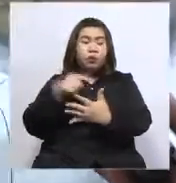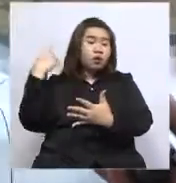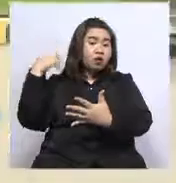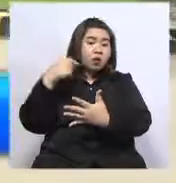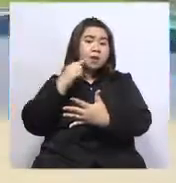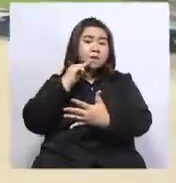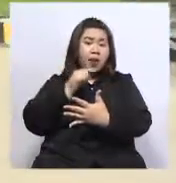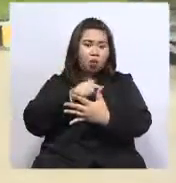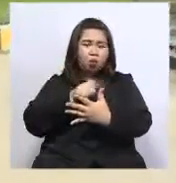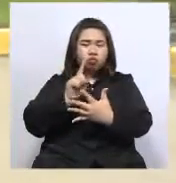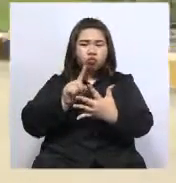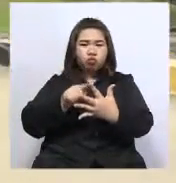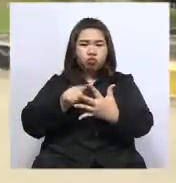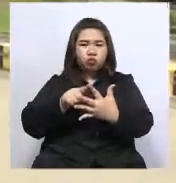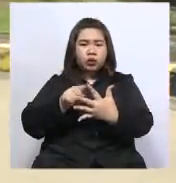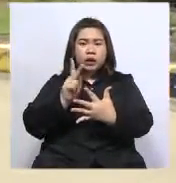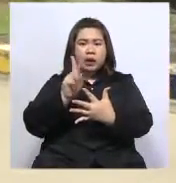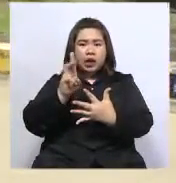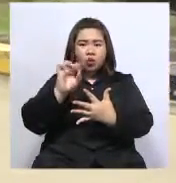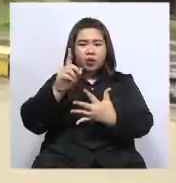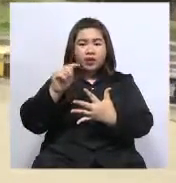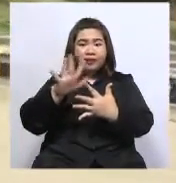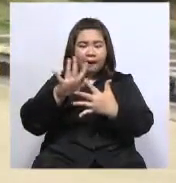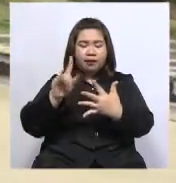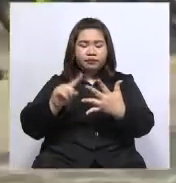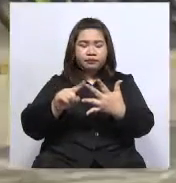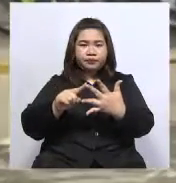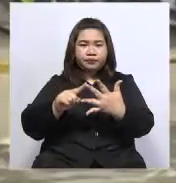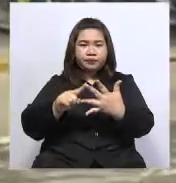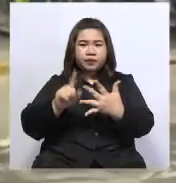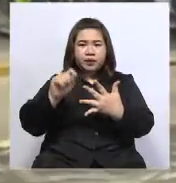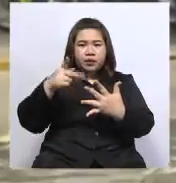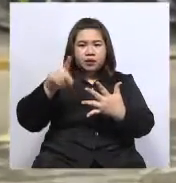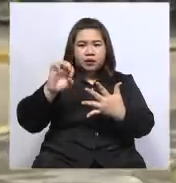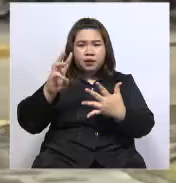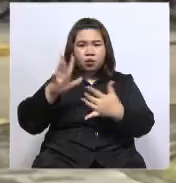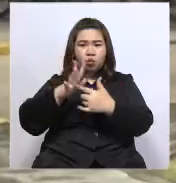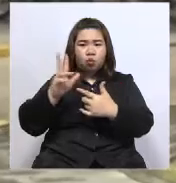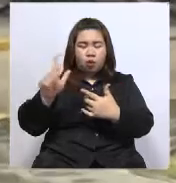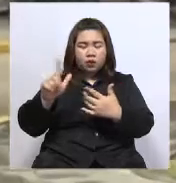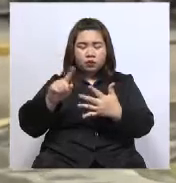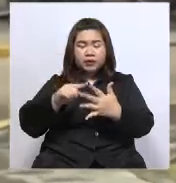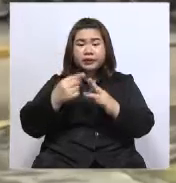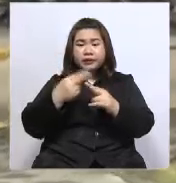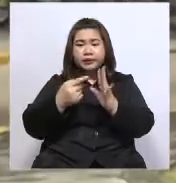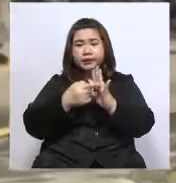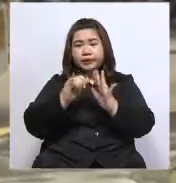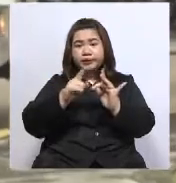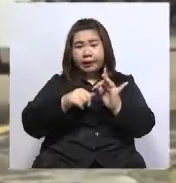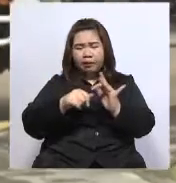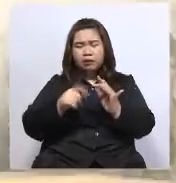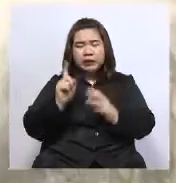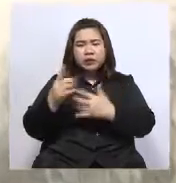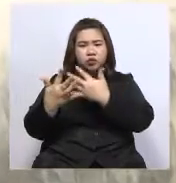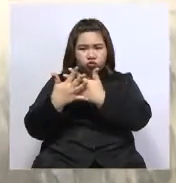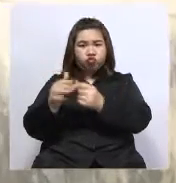วปริยานุชหรือเปรี้ยวนางสาวกวิตาราชดาหรือเอิญนางสาวอภิวรรณสัตยบัณฑิตหรือแจ้ซึ่งถูกควบคุ